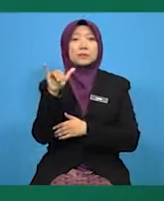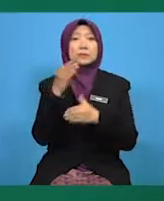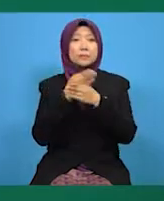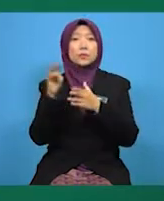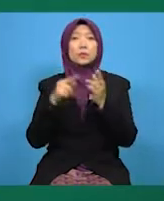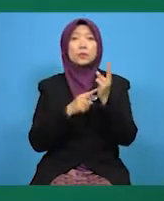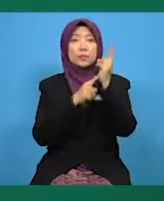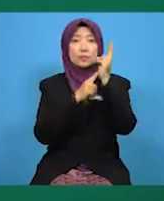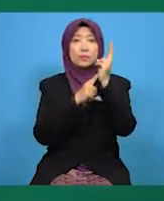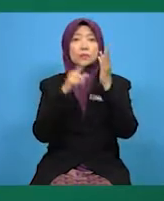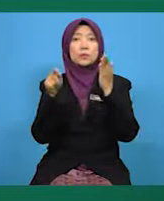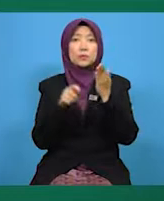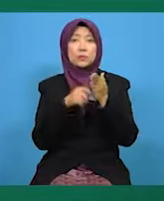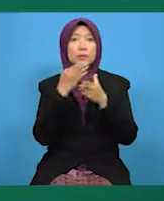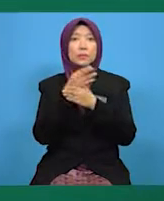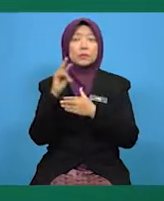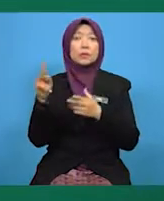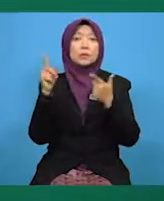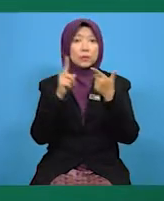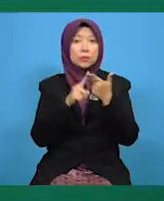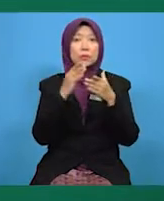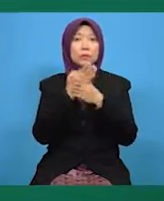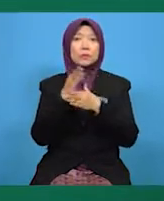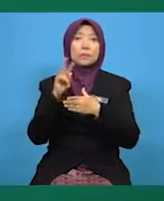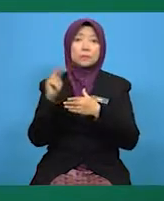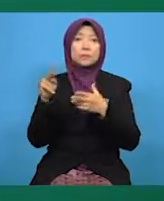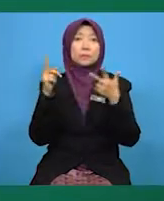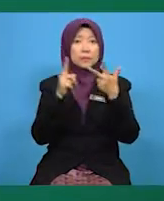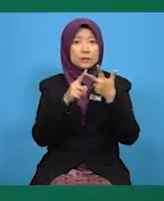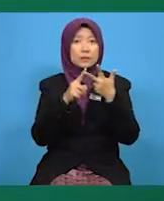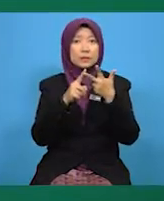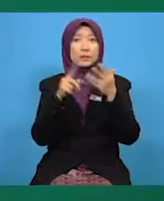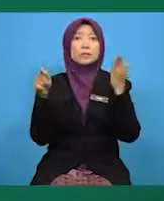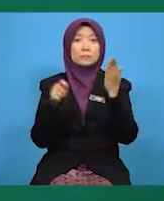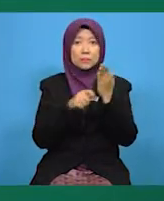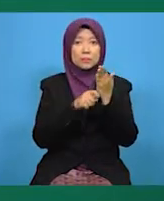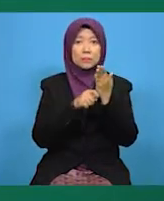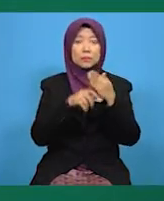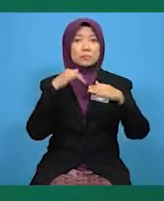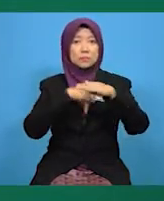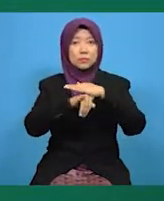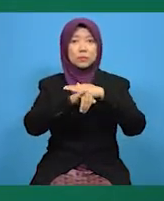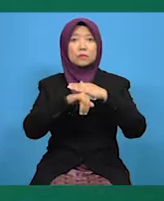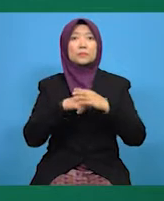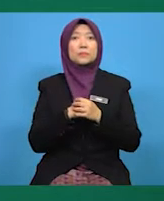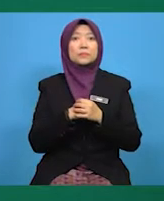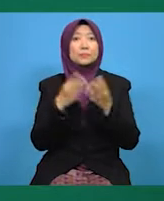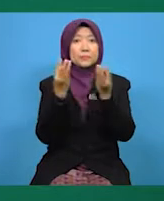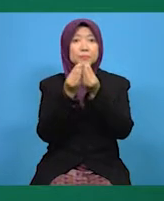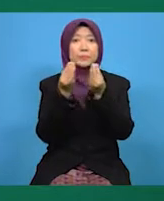utama tambah sektor kedua tambah sektor ketiga tambah cukai import,